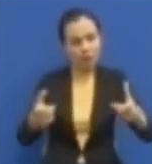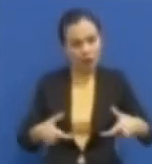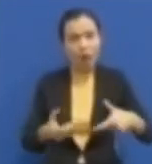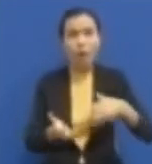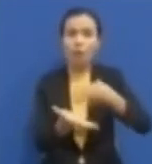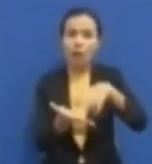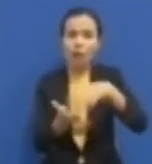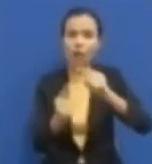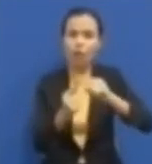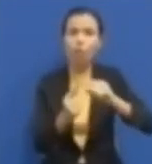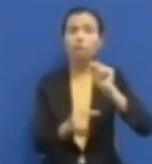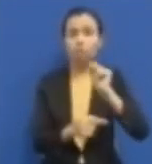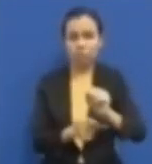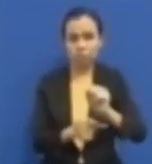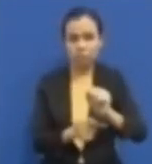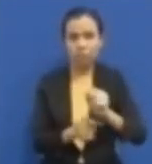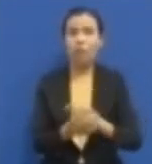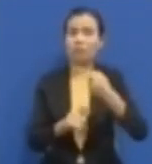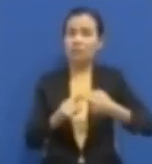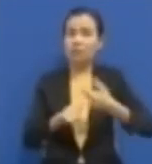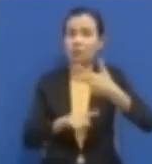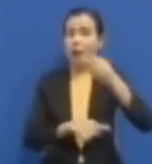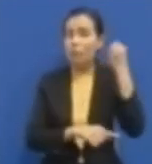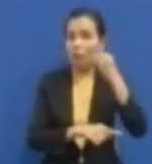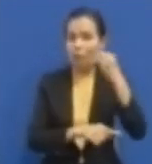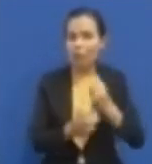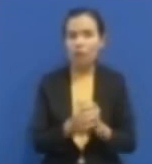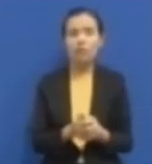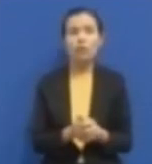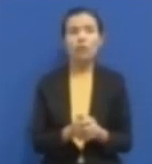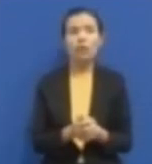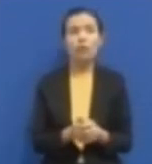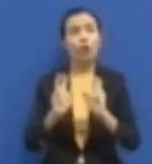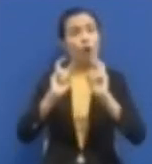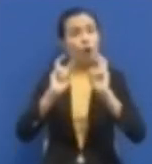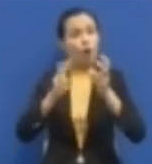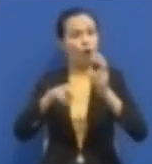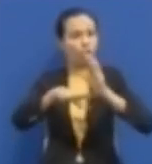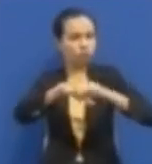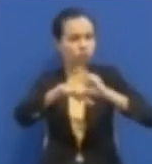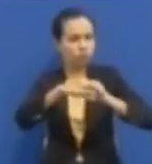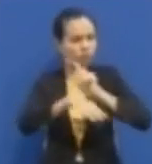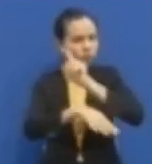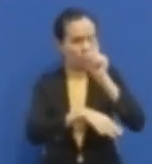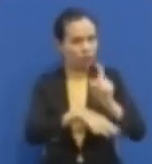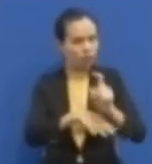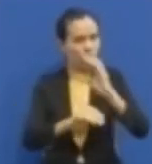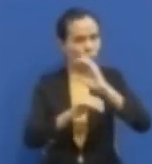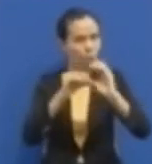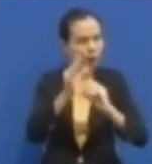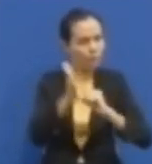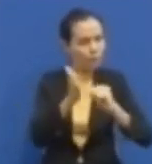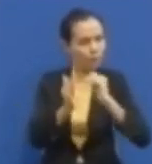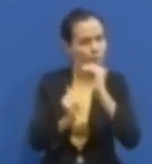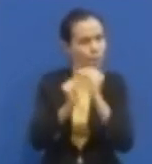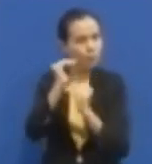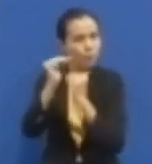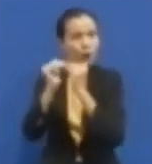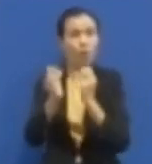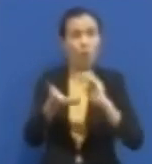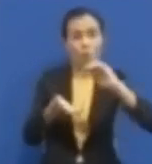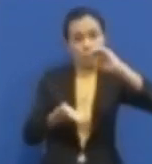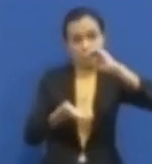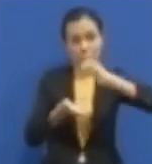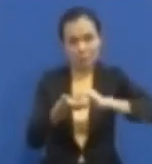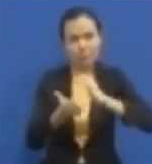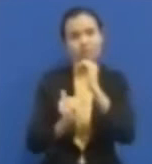ต่อสภาแห่งนี้เพื่อที่จะได้นำข้อสังเกตของสภาไปปรับปรุงโครงการให้ดียิ่งขึ้นและก็เกิด impact ต่อการเปลี่ยน